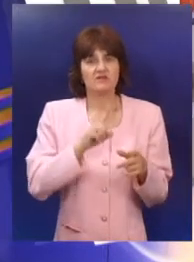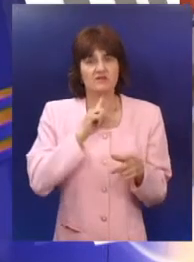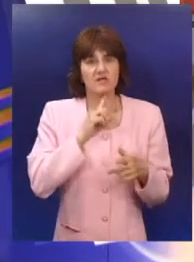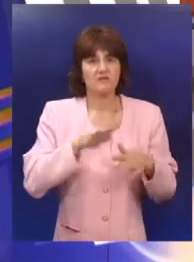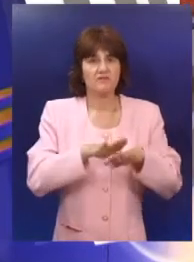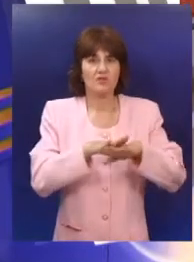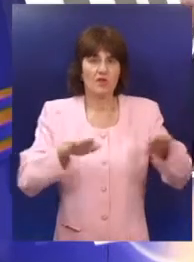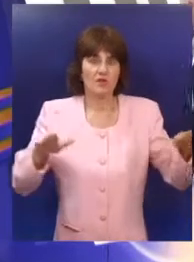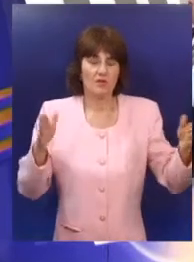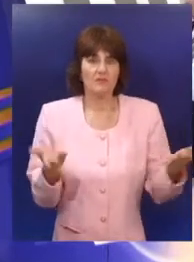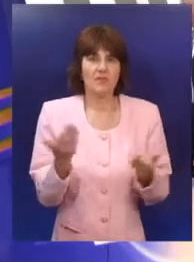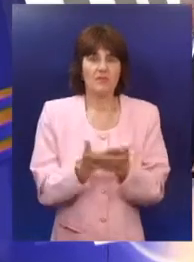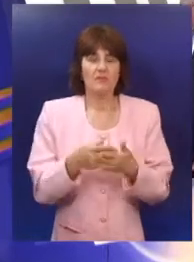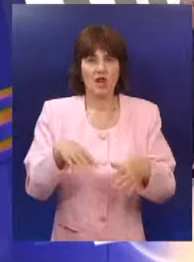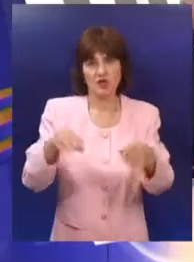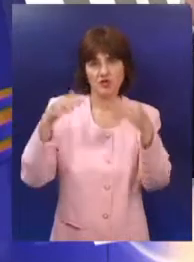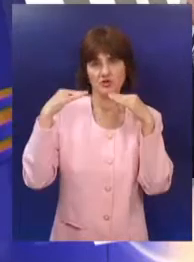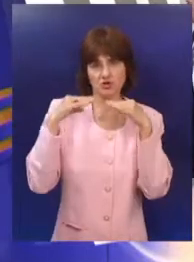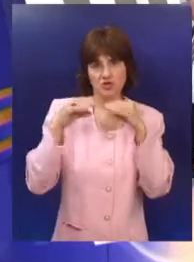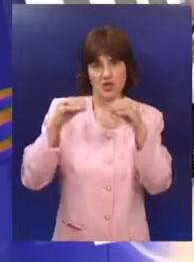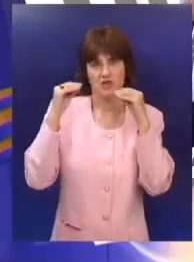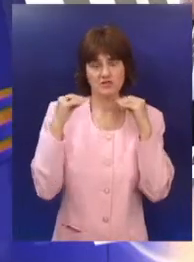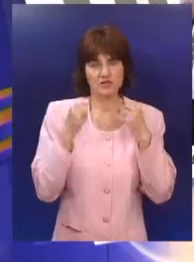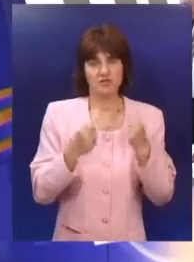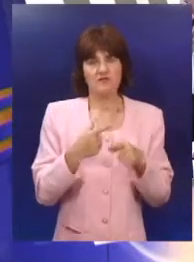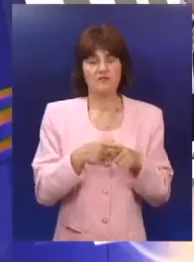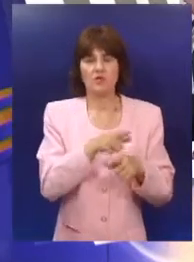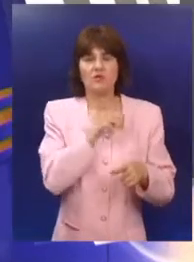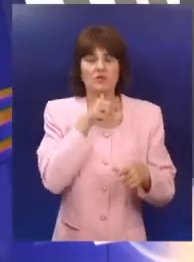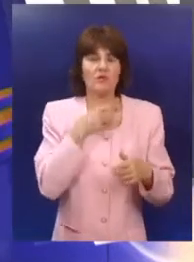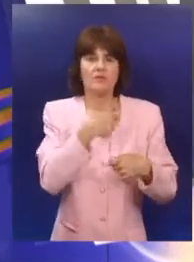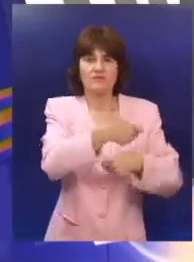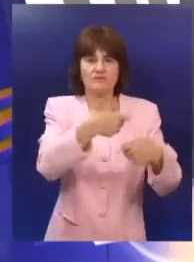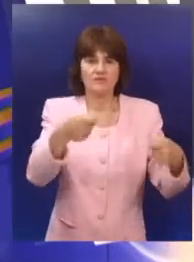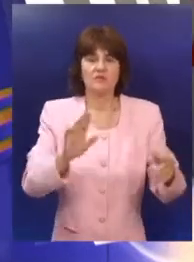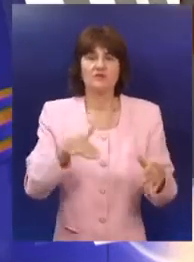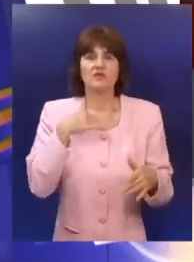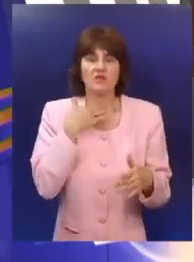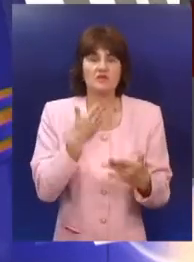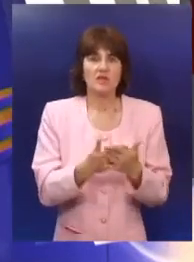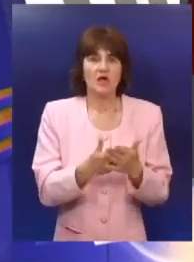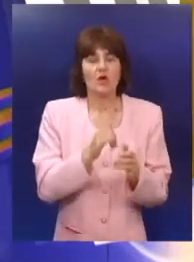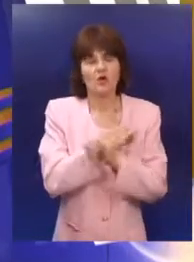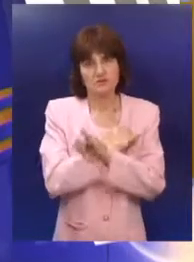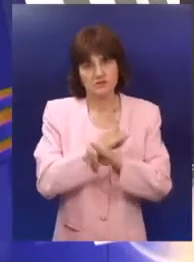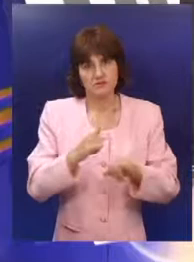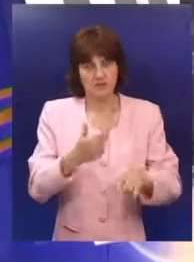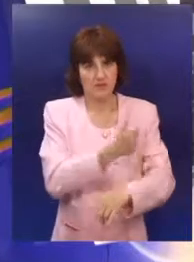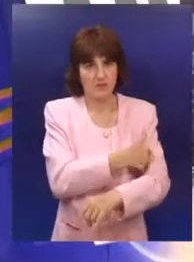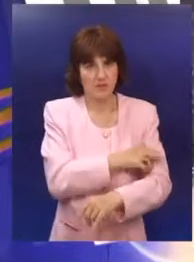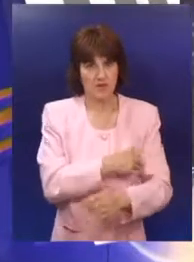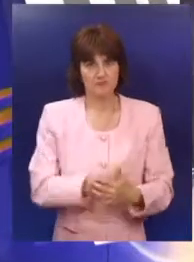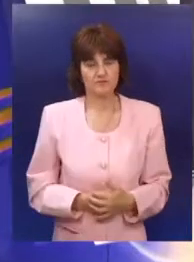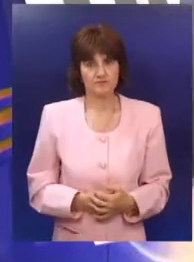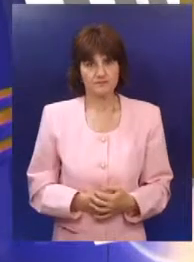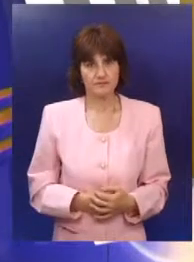Televizija, koja je odeljenju pre izvesnog vremena donirala nove čaršafe i time nastavila politiku društveno-odgovornog poslovanja usmerenu ka Opštoj